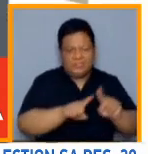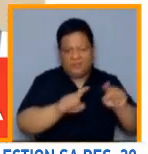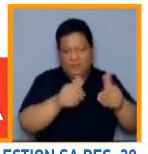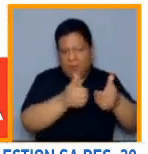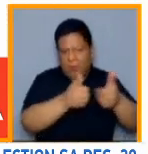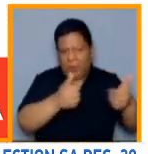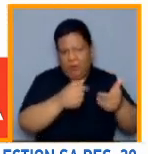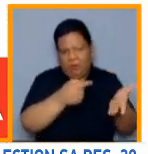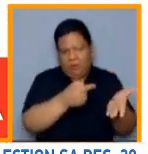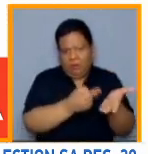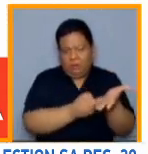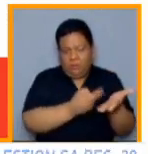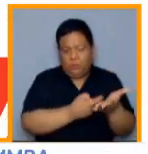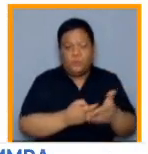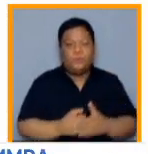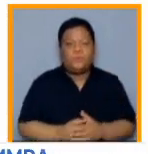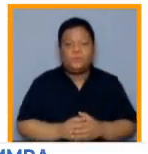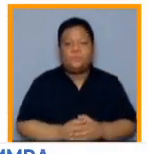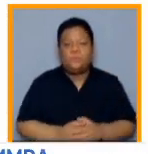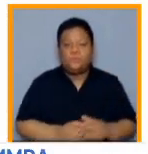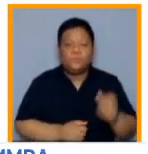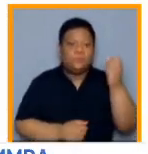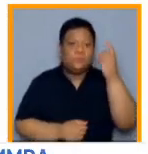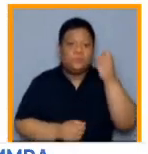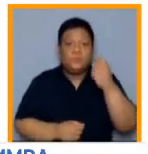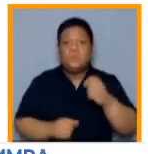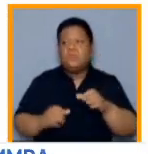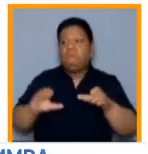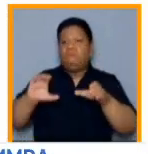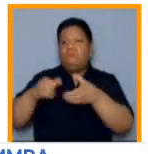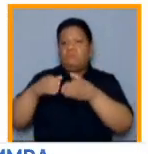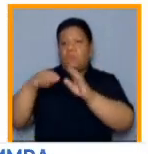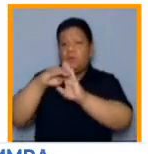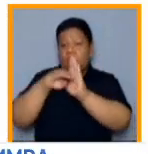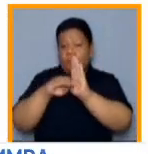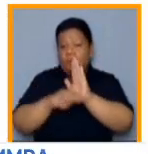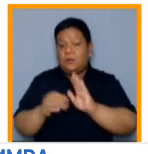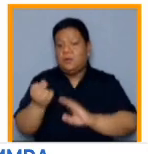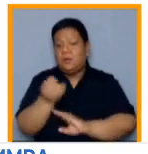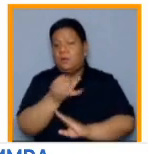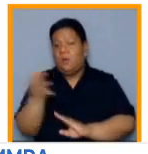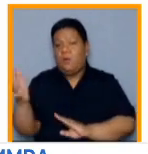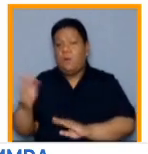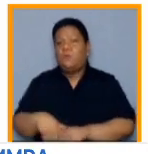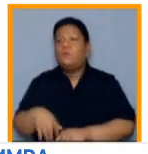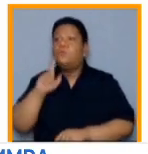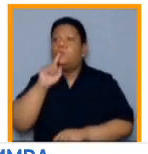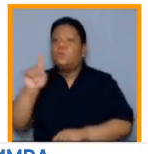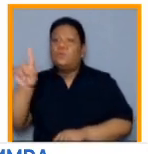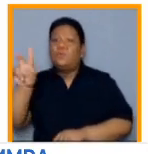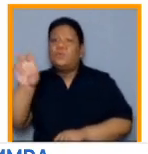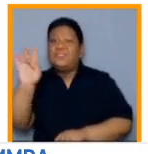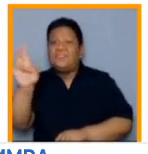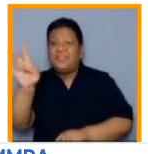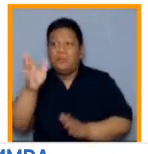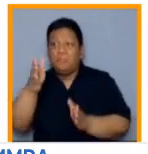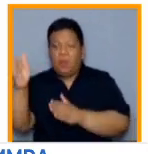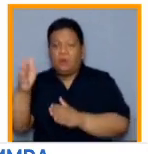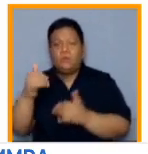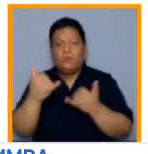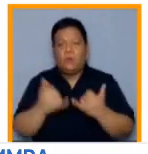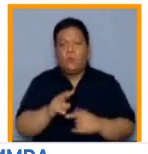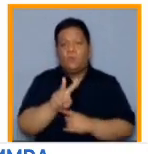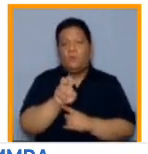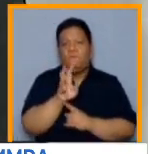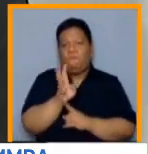aspirant. 240 naman na partylist groups sa 270 na gustong tumakbo ang binigyan na ng accreditation ng Comelec at maisasama